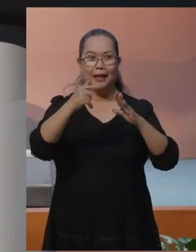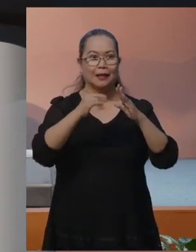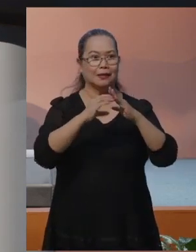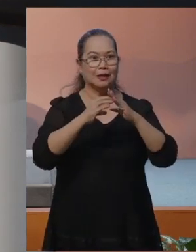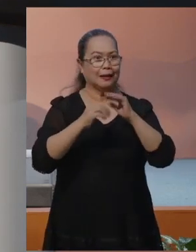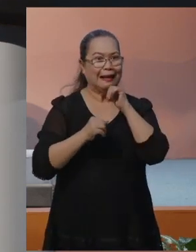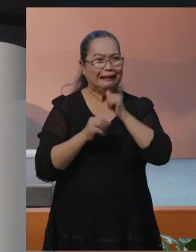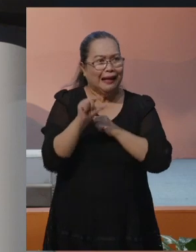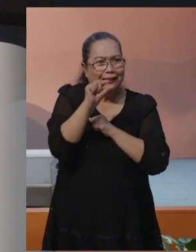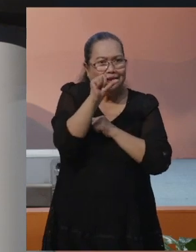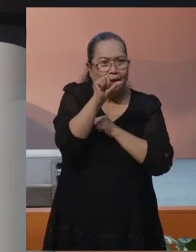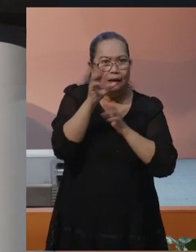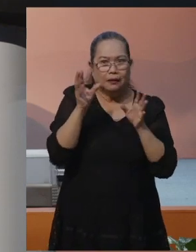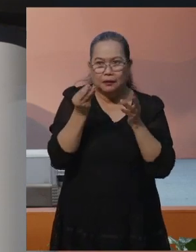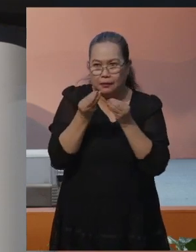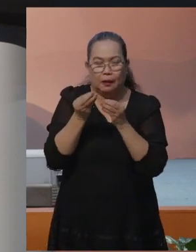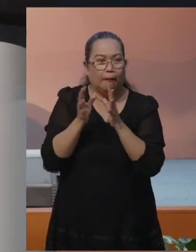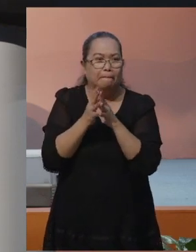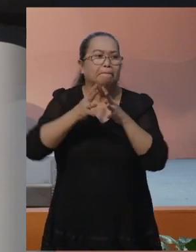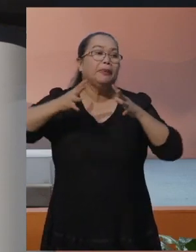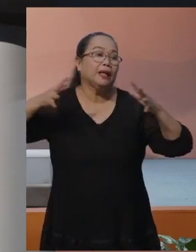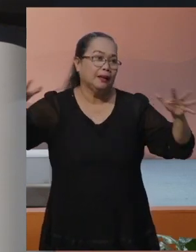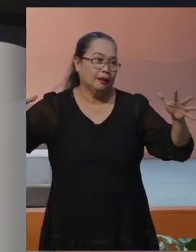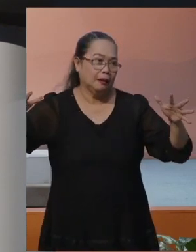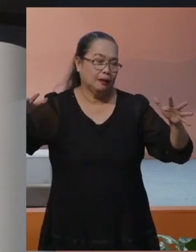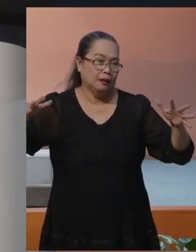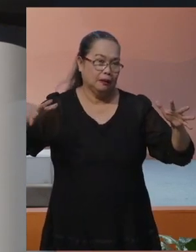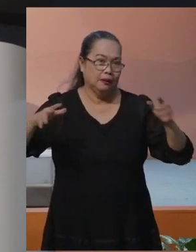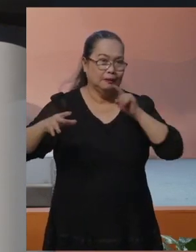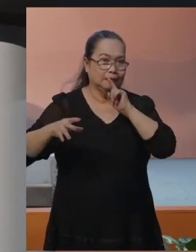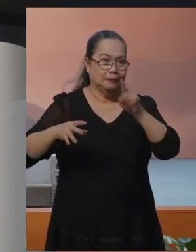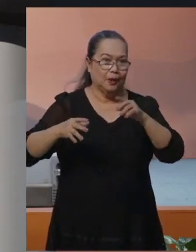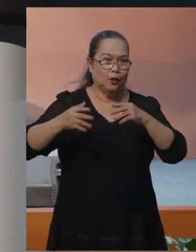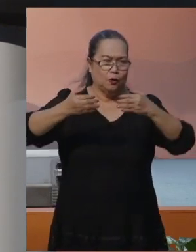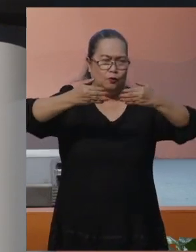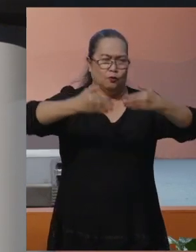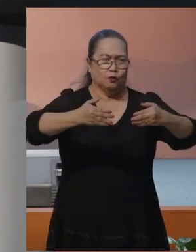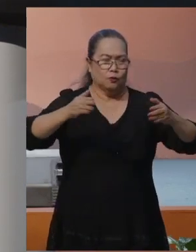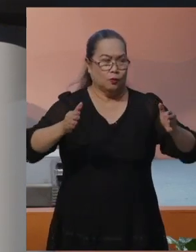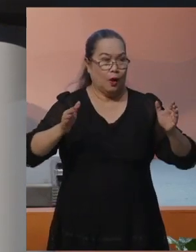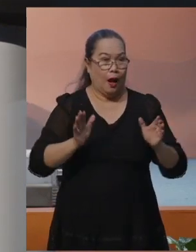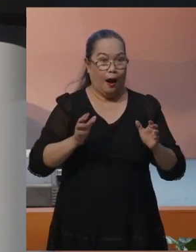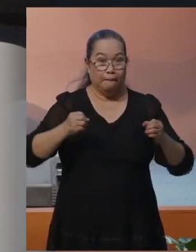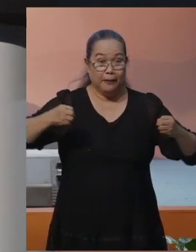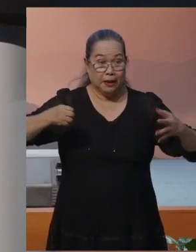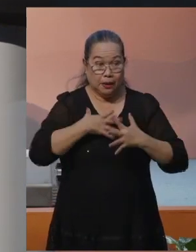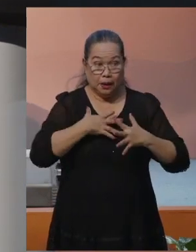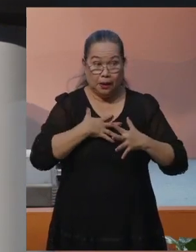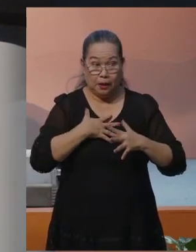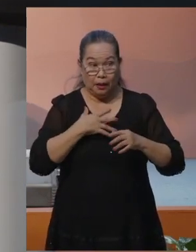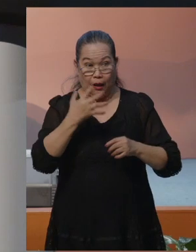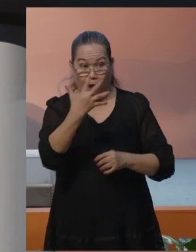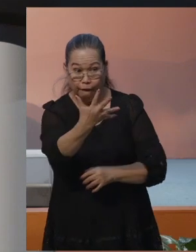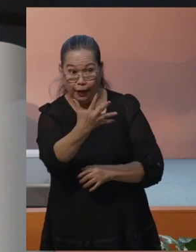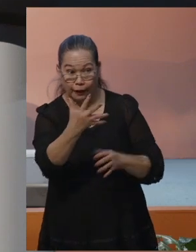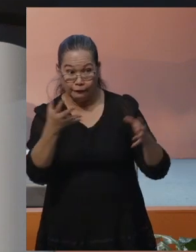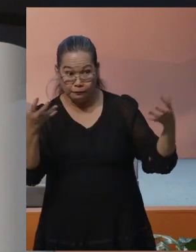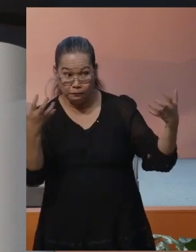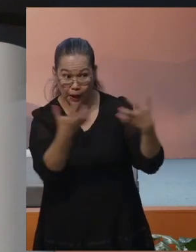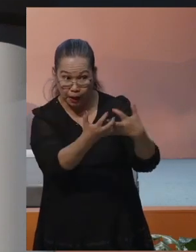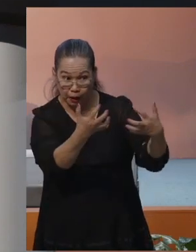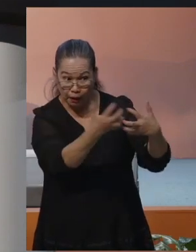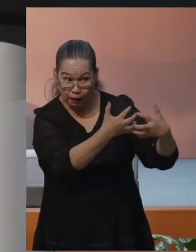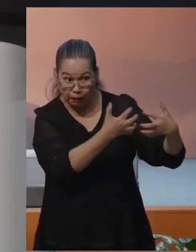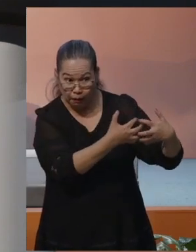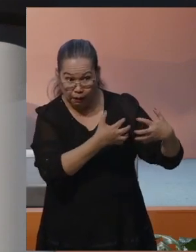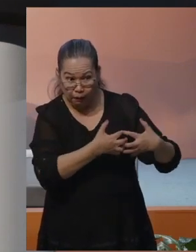maliit na bayan, malaki sila, at fortified. Kinabahan din sila sa lakas ng nagsanib na puwersa ng 5